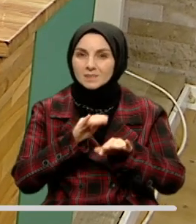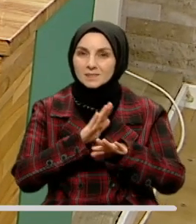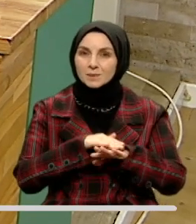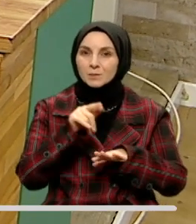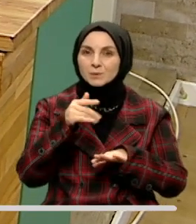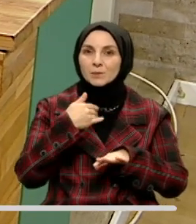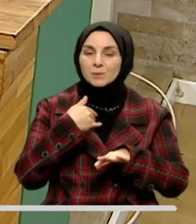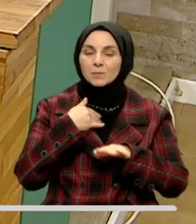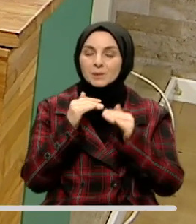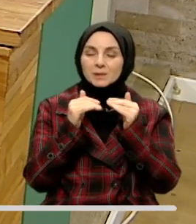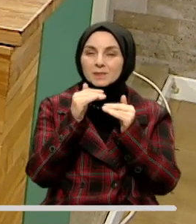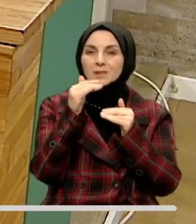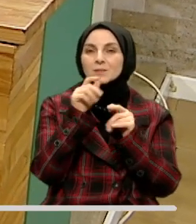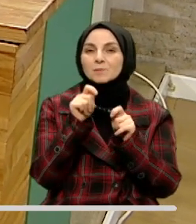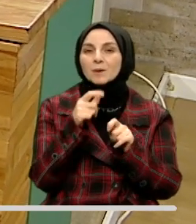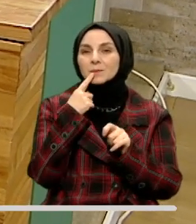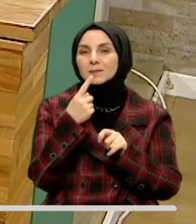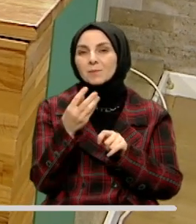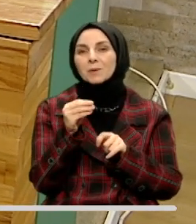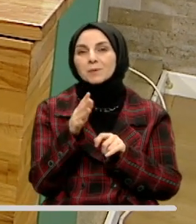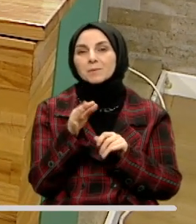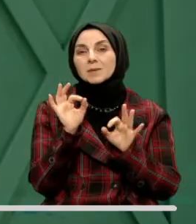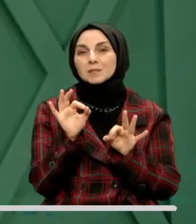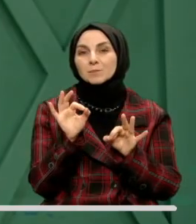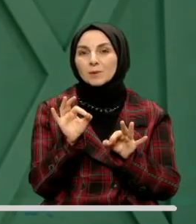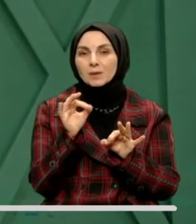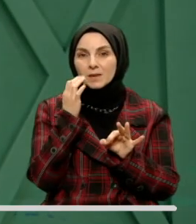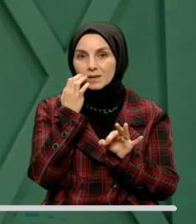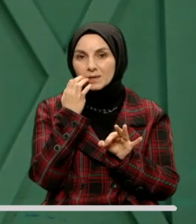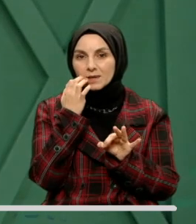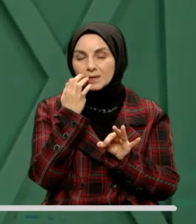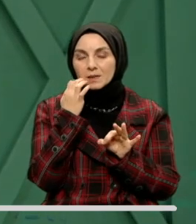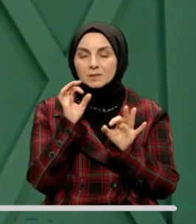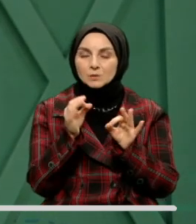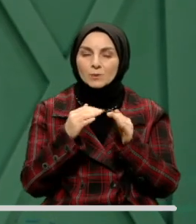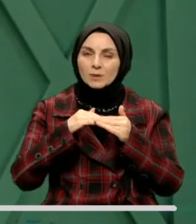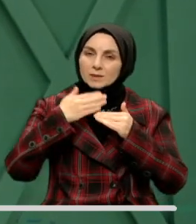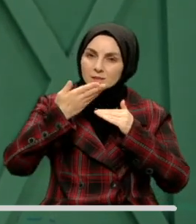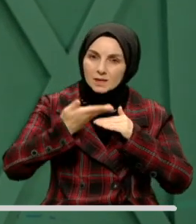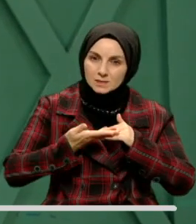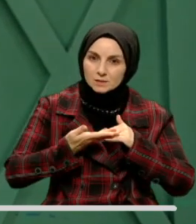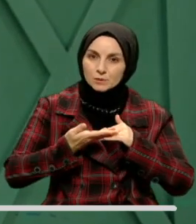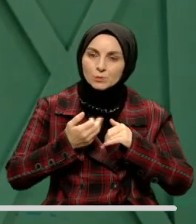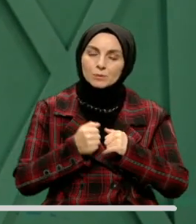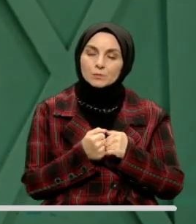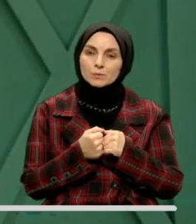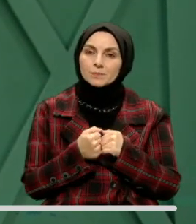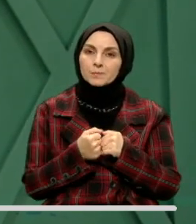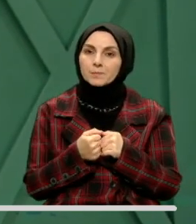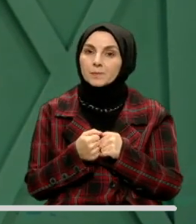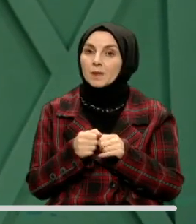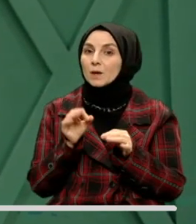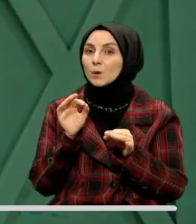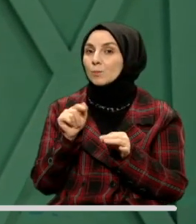geliştirdi diyebilirim. Şimdi bu şekilde şöyle ters çeviriyoruz. Evet. Şu şekilde